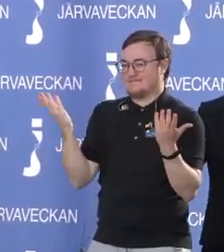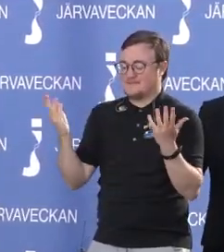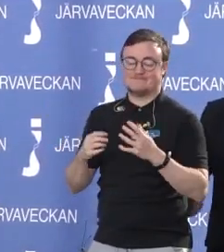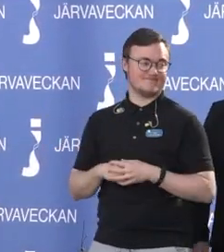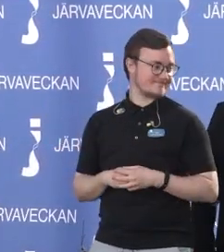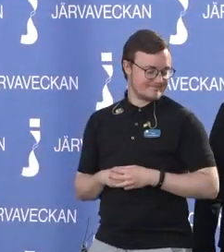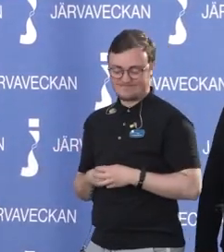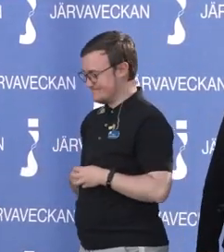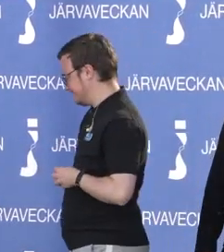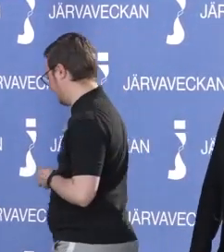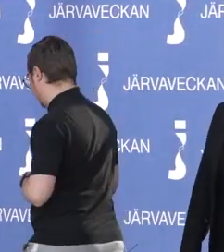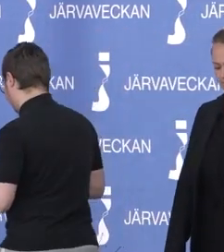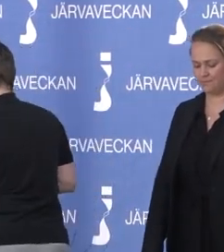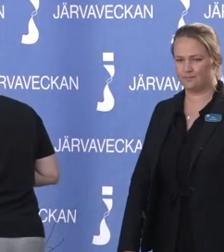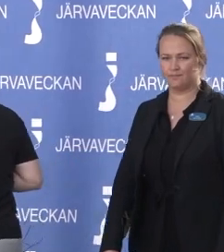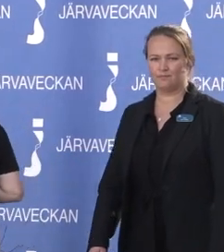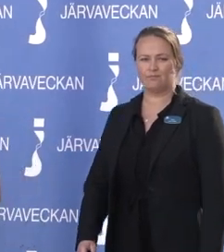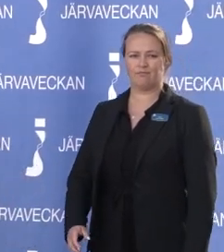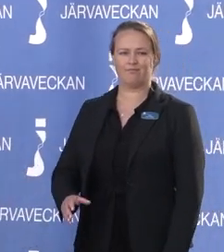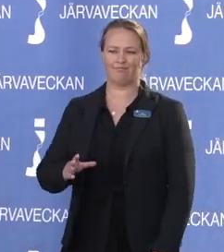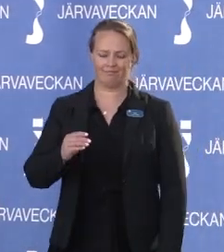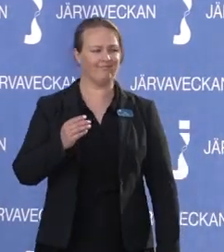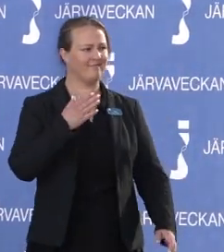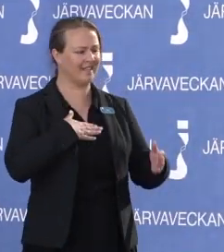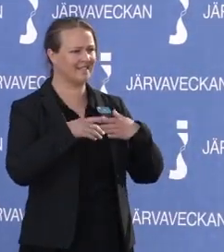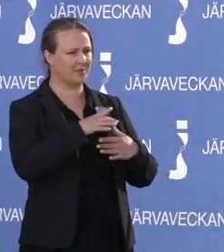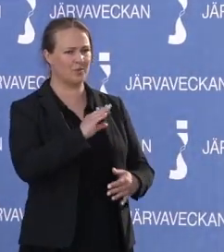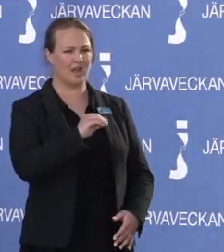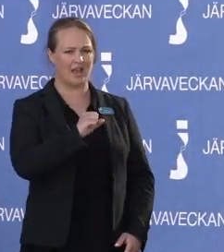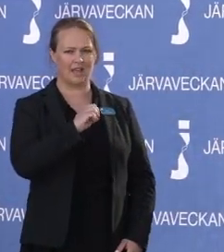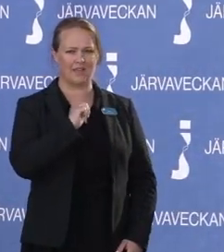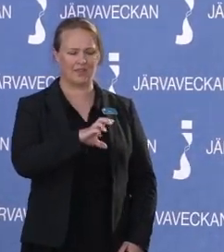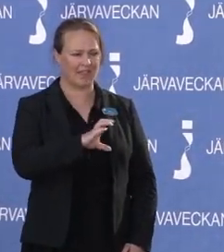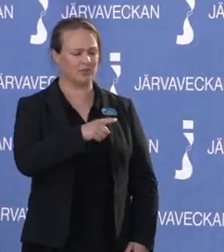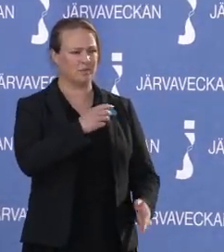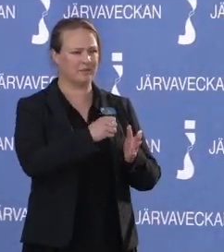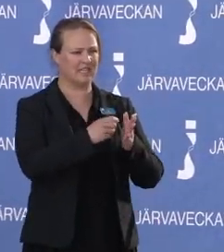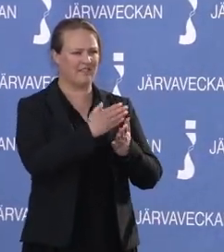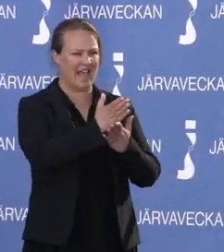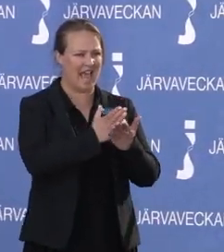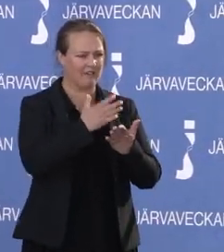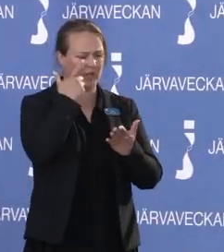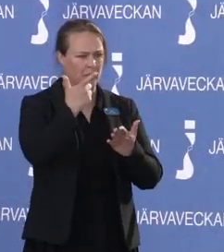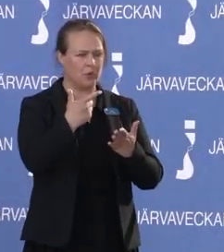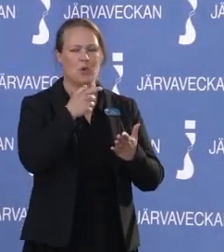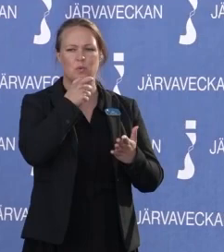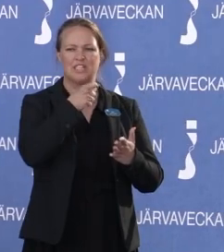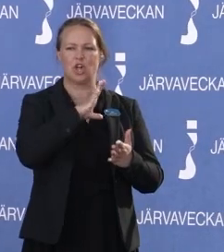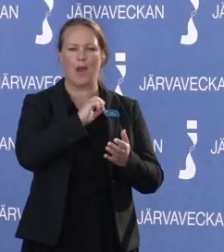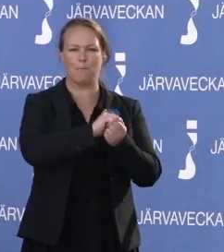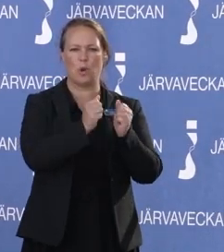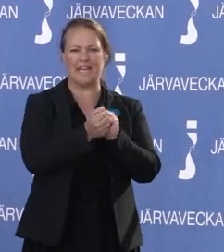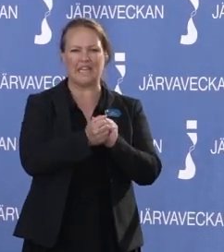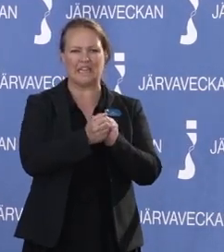En intressant sak, alltså Agnes beskrev det här att hälften tror att journalister har en politisk agenda och en